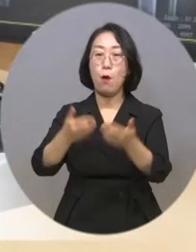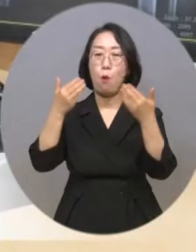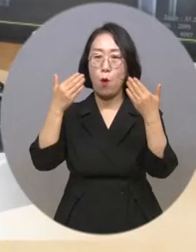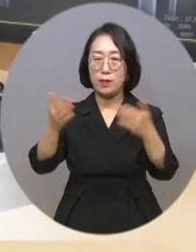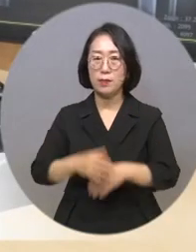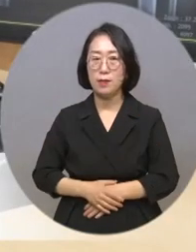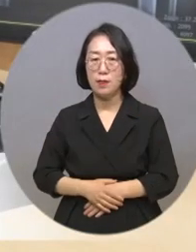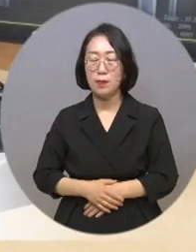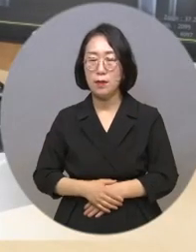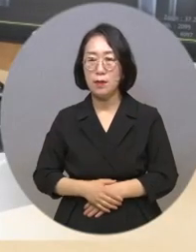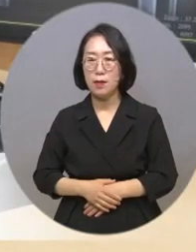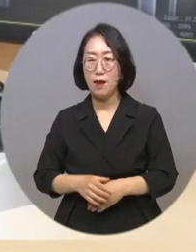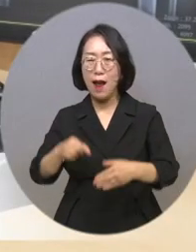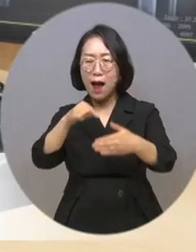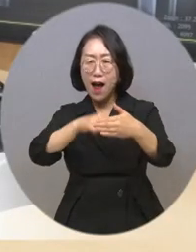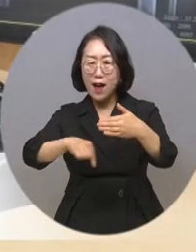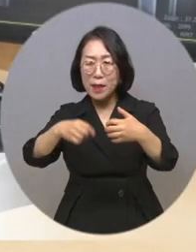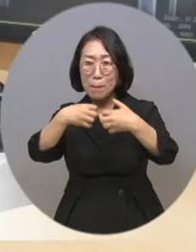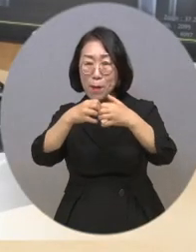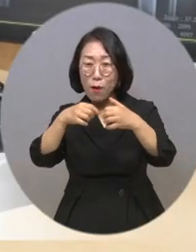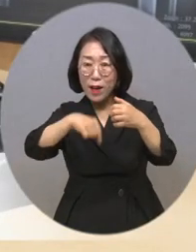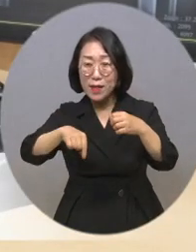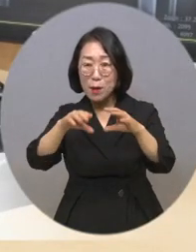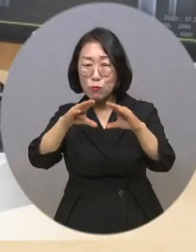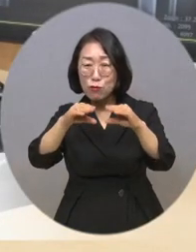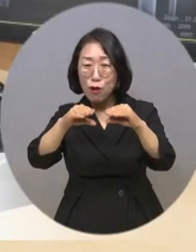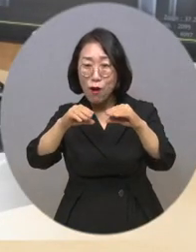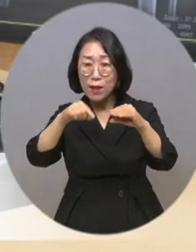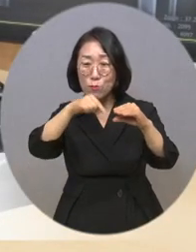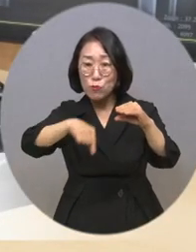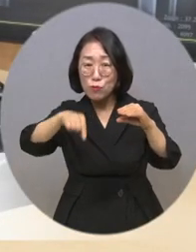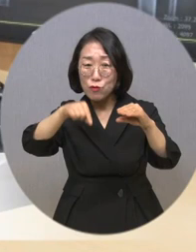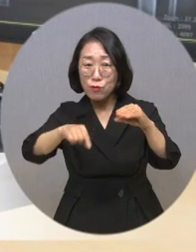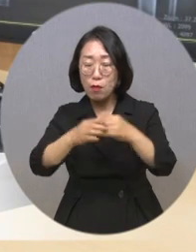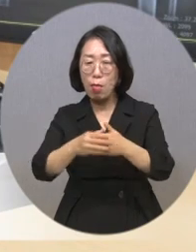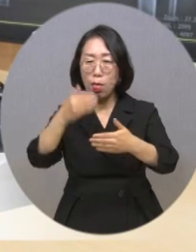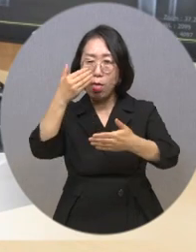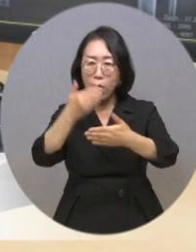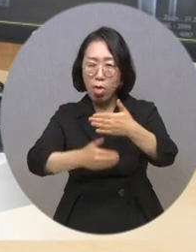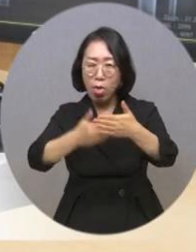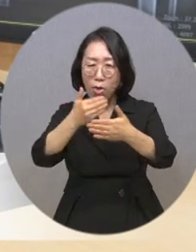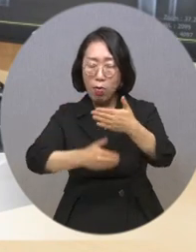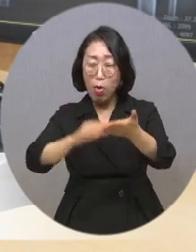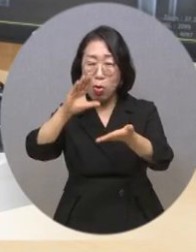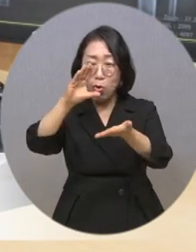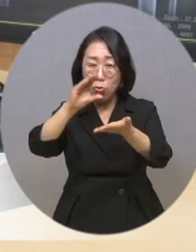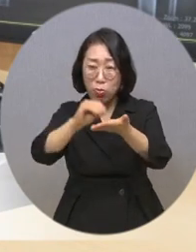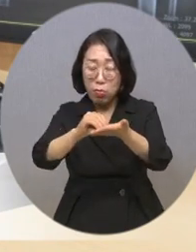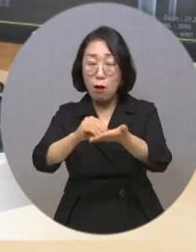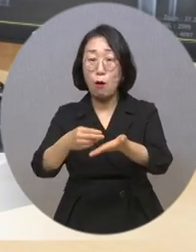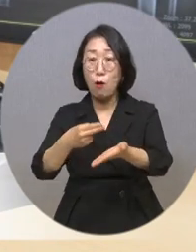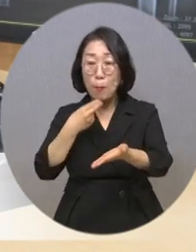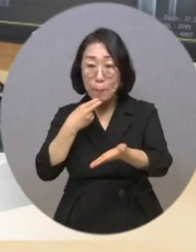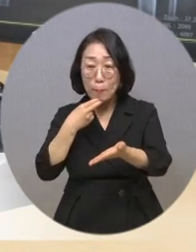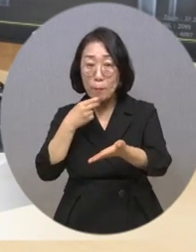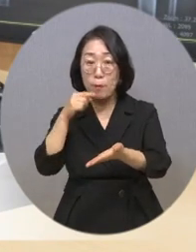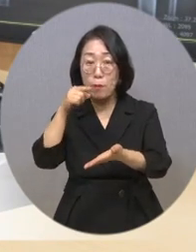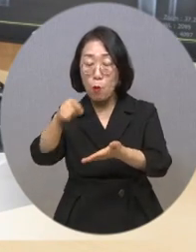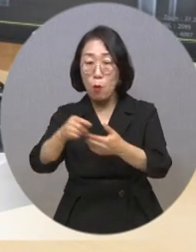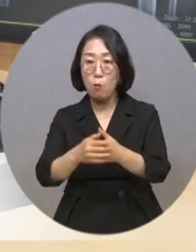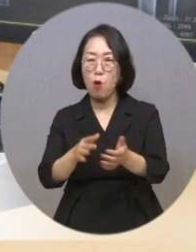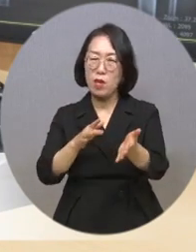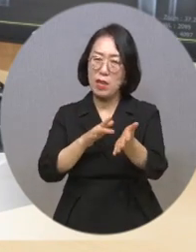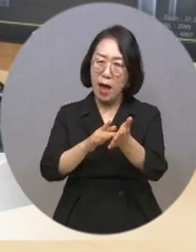관절의 물렁뼈, 연골이라고 그러잖아요. 연골이 닳아져서 없어진 거를 어느